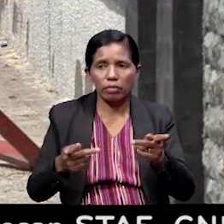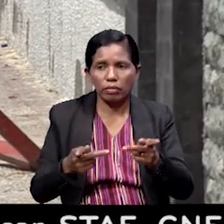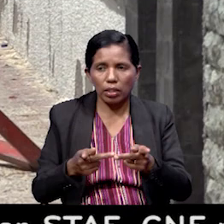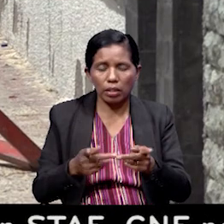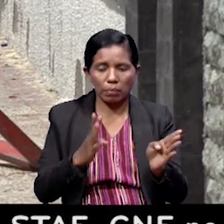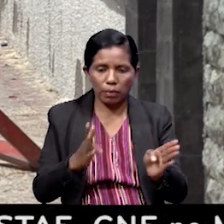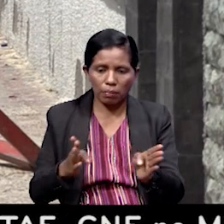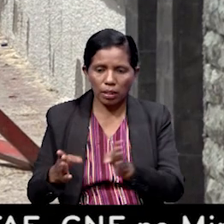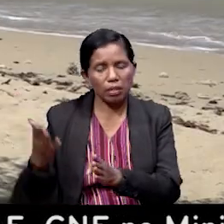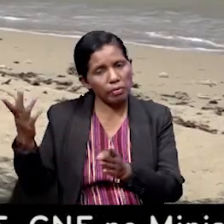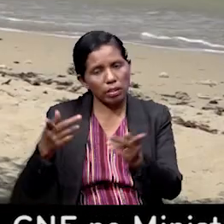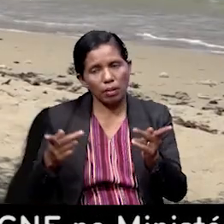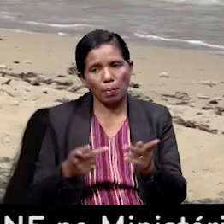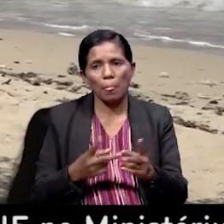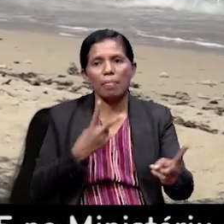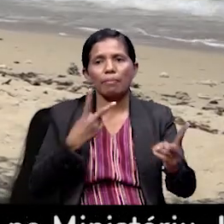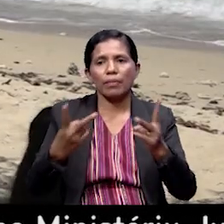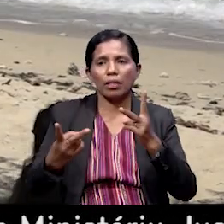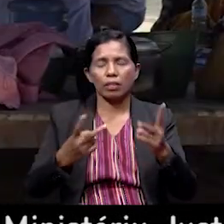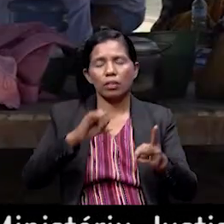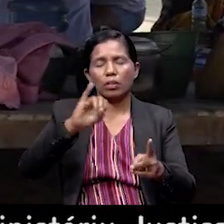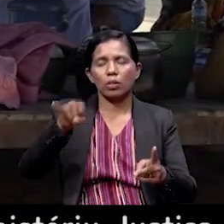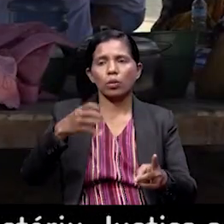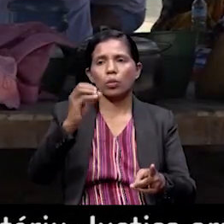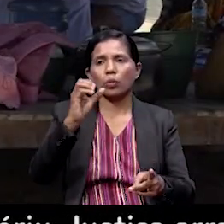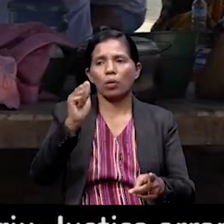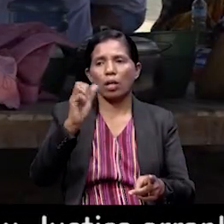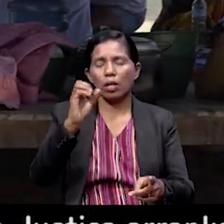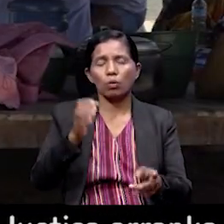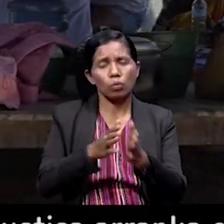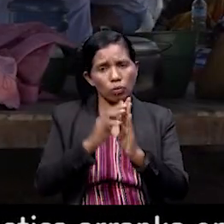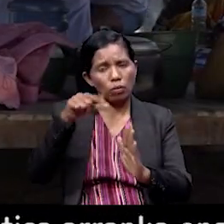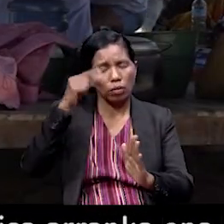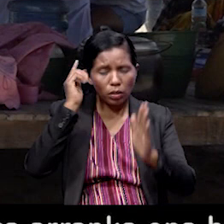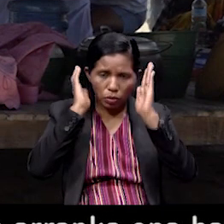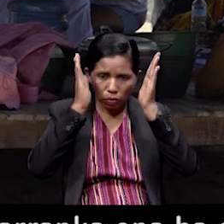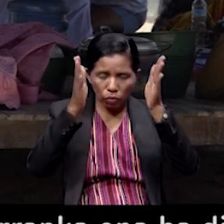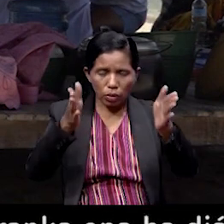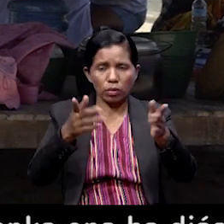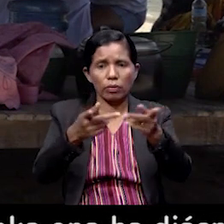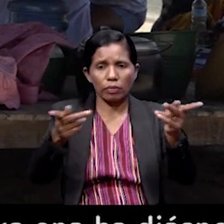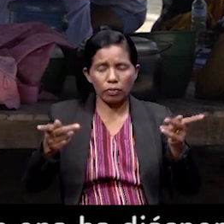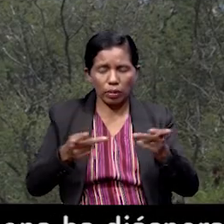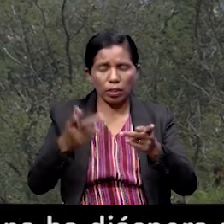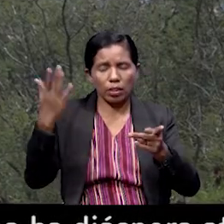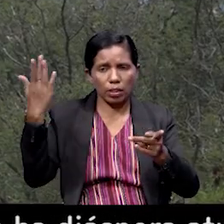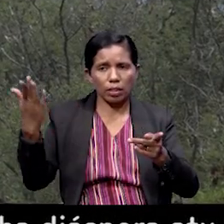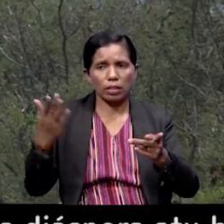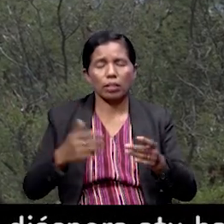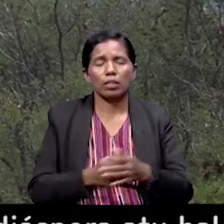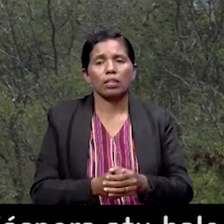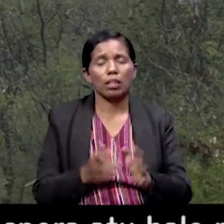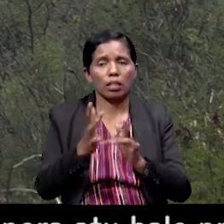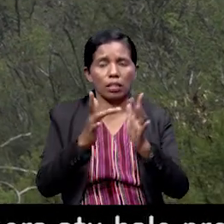fatin refere. Visitante Juan Mojaco husu governo atu tau atensan ba fatin turismu iha area branca